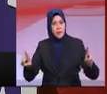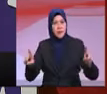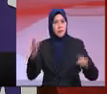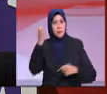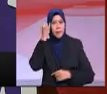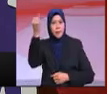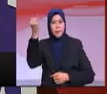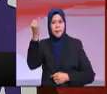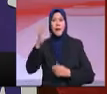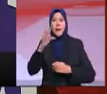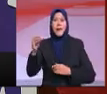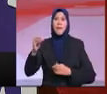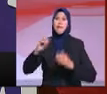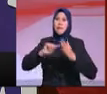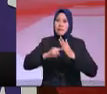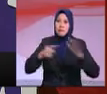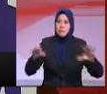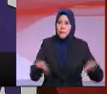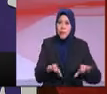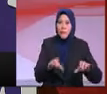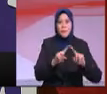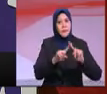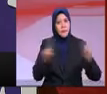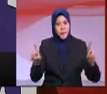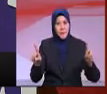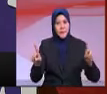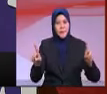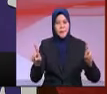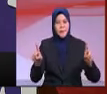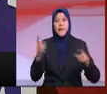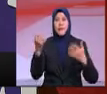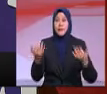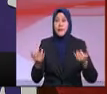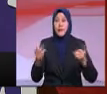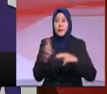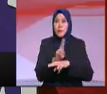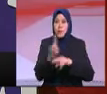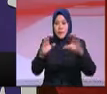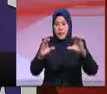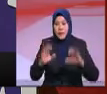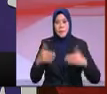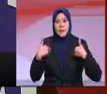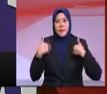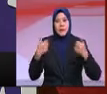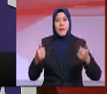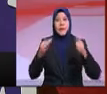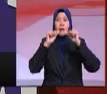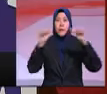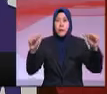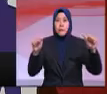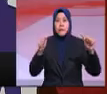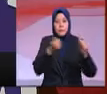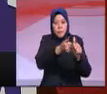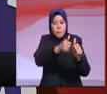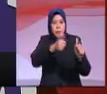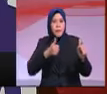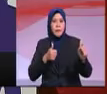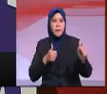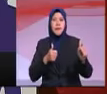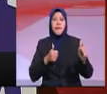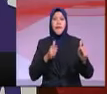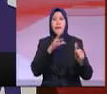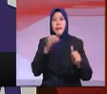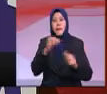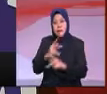dan juga pelaksanaan. Pada kita, iaitu kita menggunakan kaedah kesihatan awam untuk mencegah dan